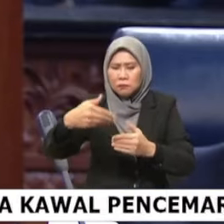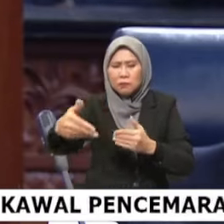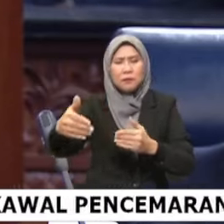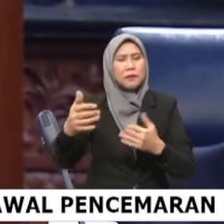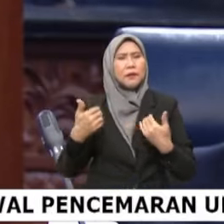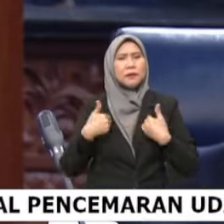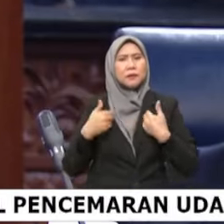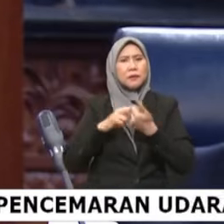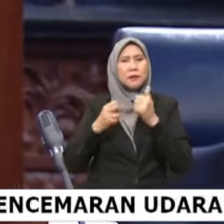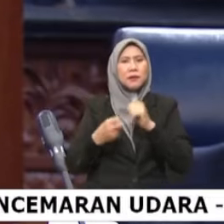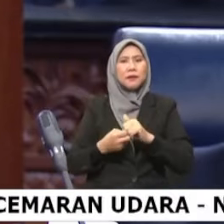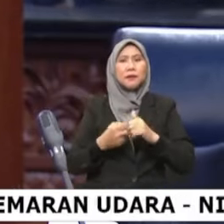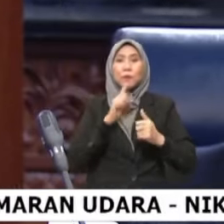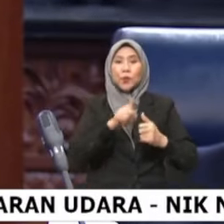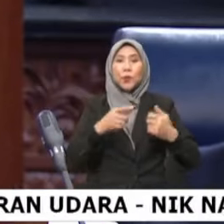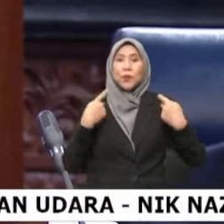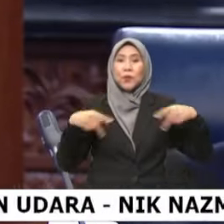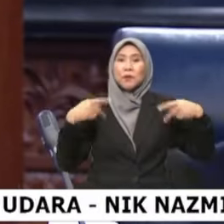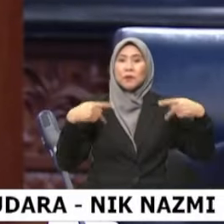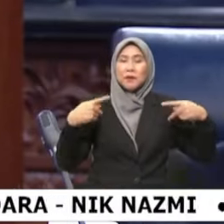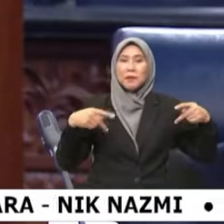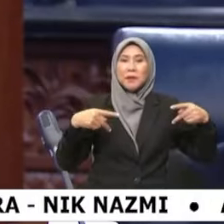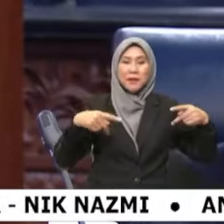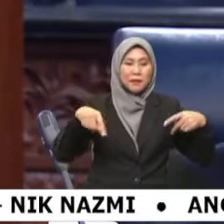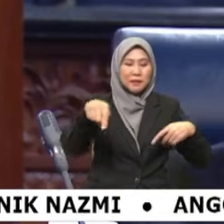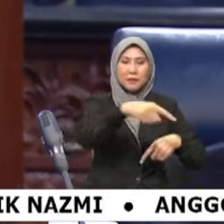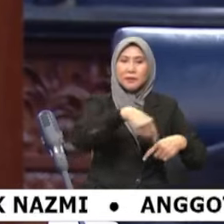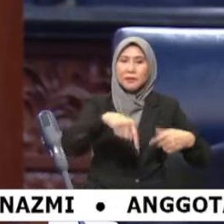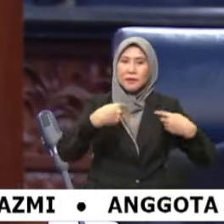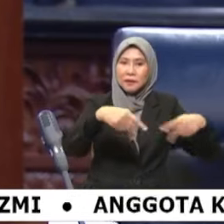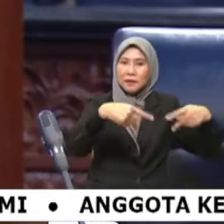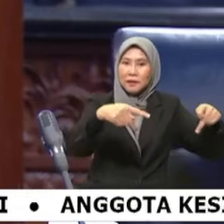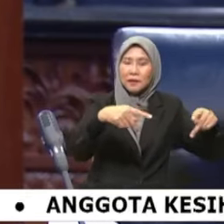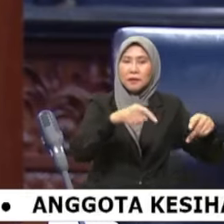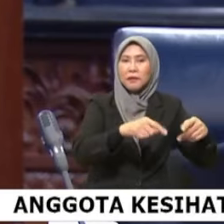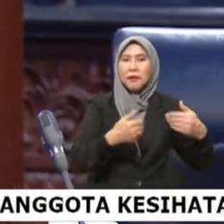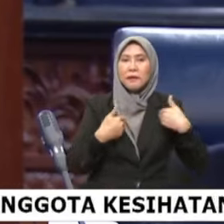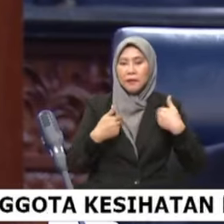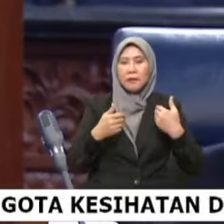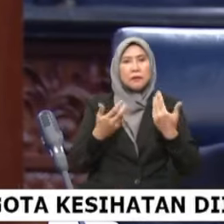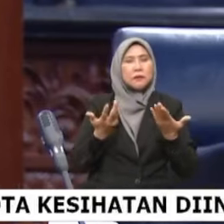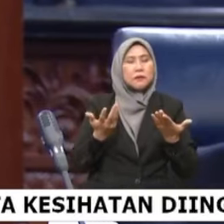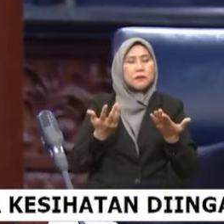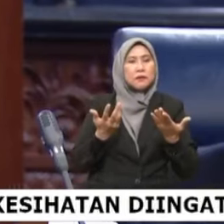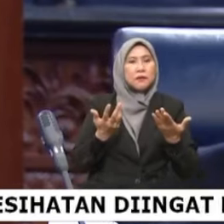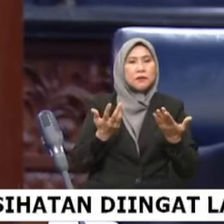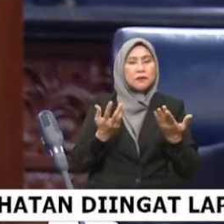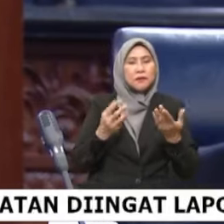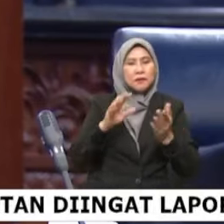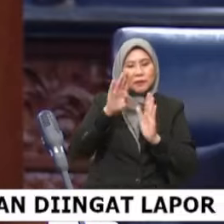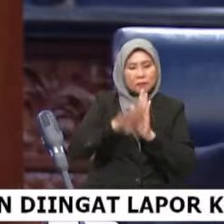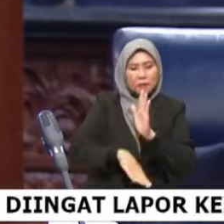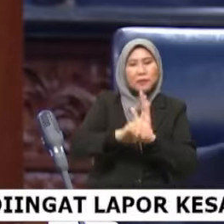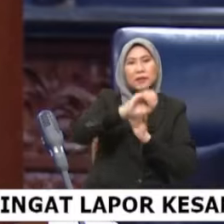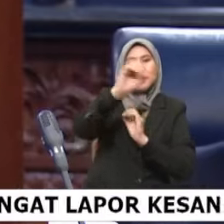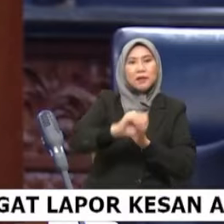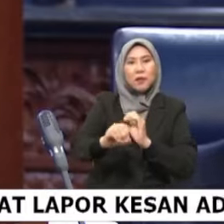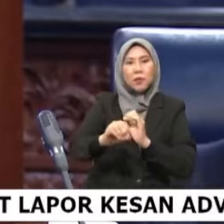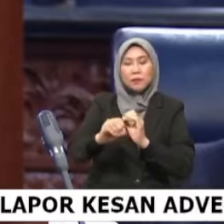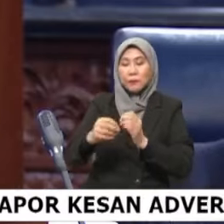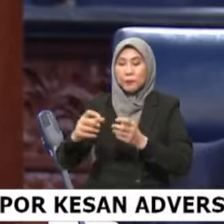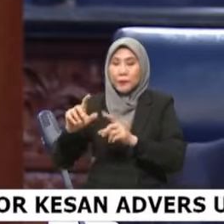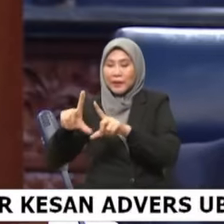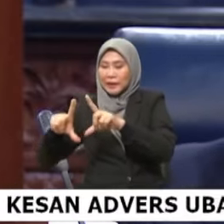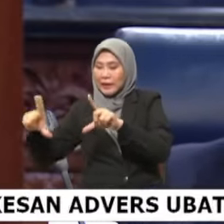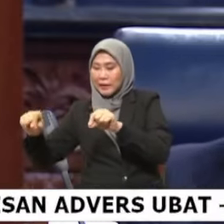kerana supermarket-supermarket yang menawarkan khidmat untuk diskaun ini mempunyai sistem yang berbeza, dan kad diskaun kita tak dapat